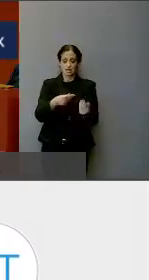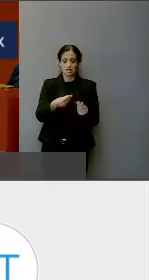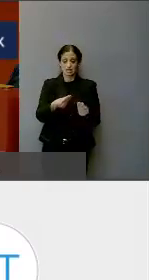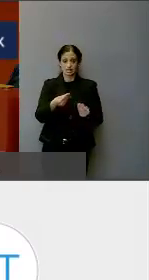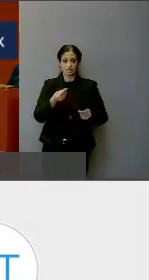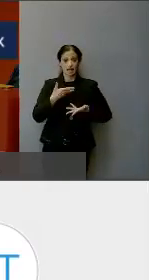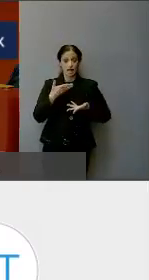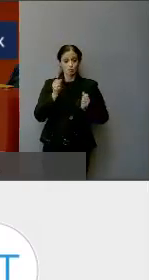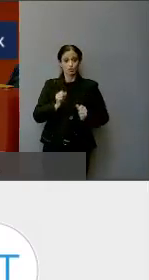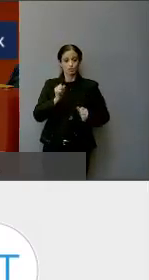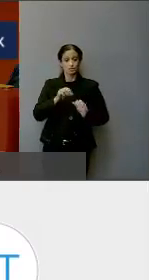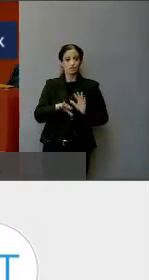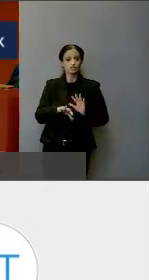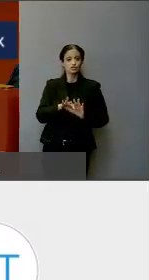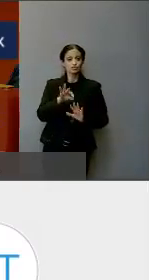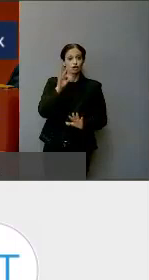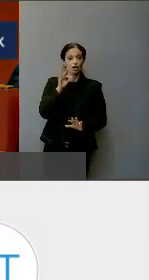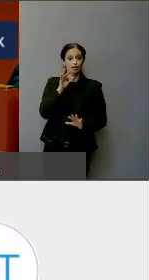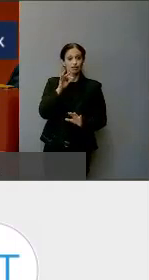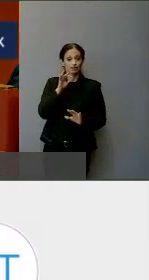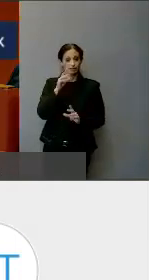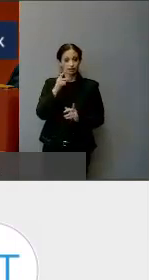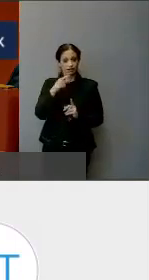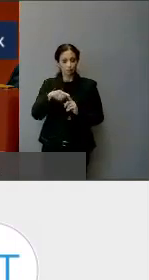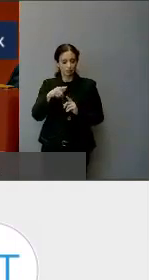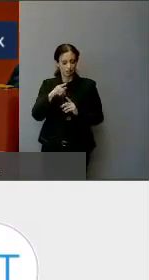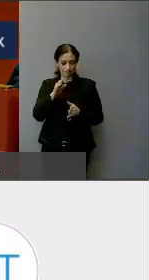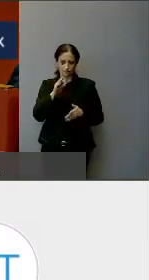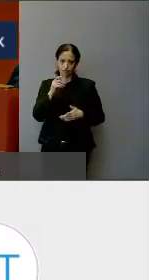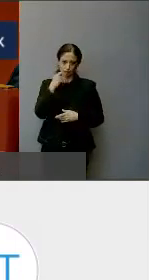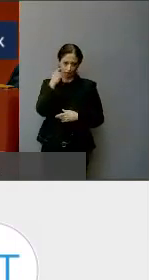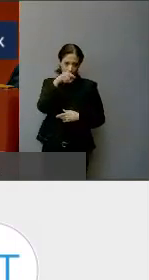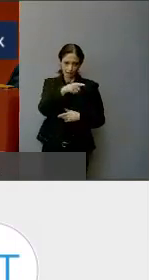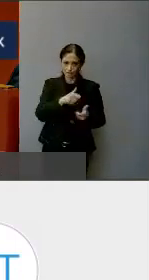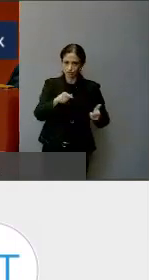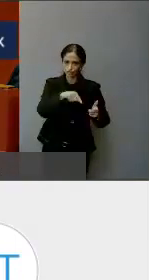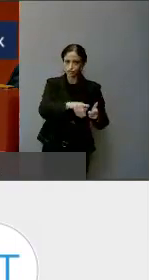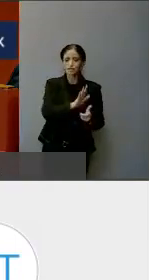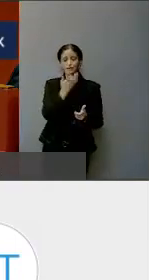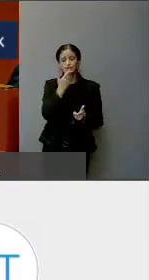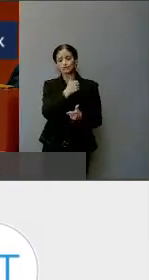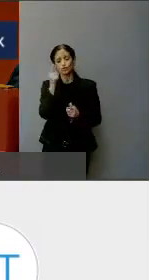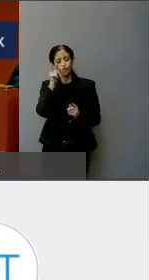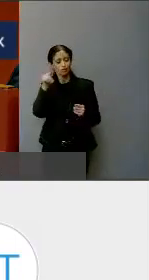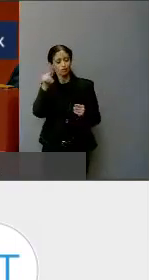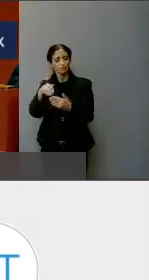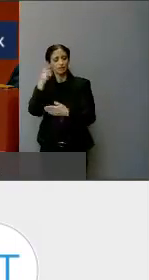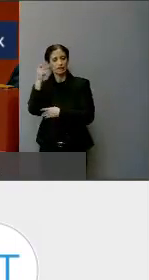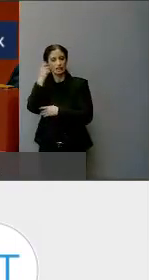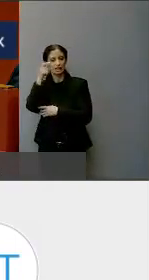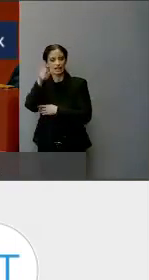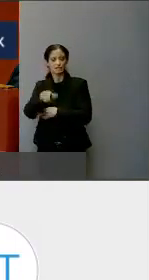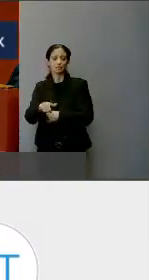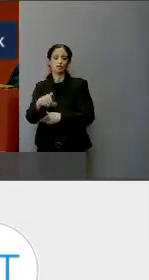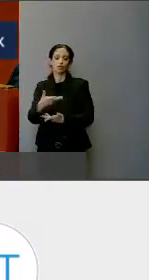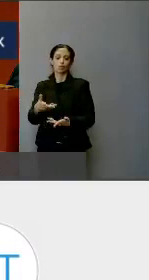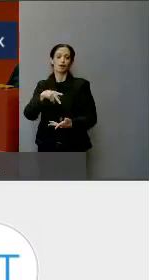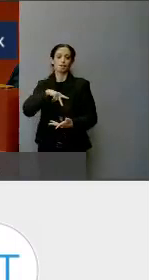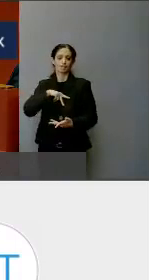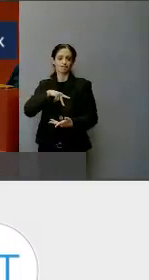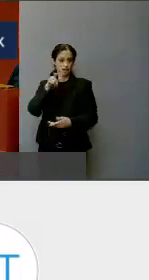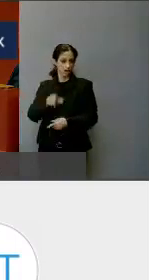l'attenzione della interesse della città ma esclusivamente all'interesse di un bene privato di un